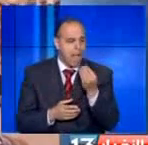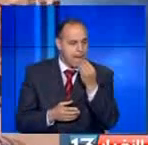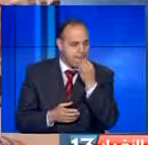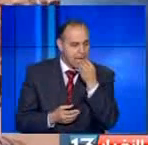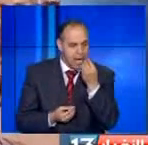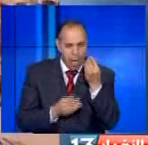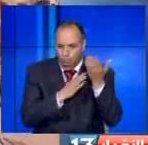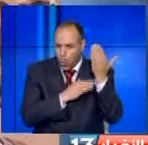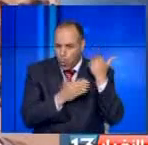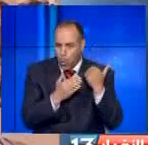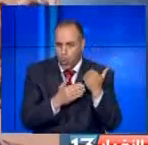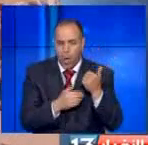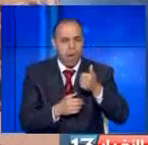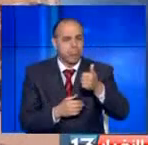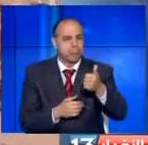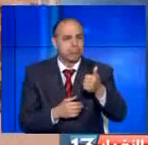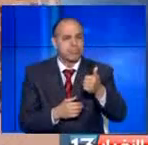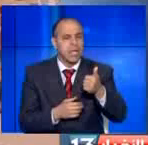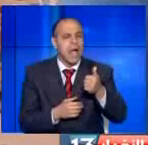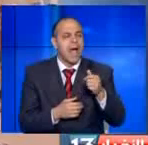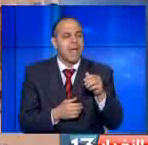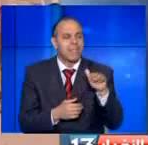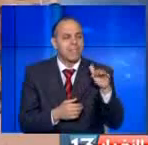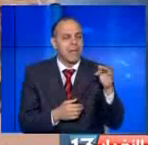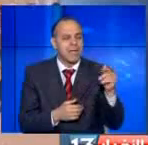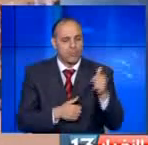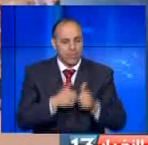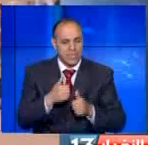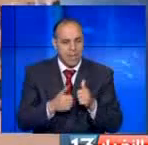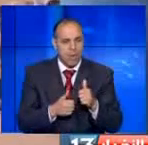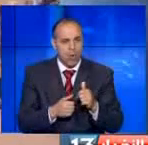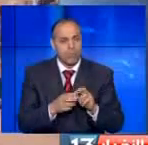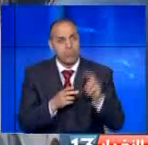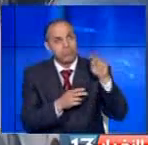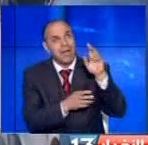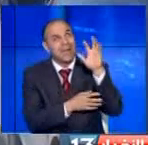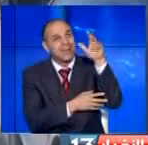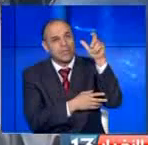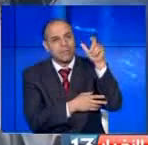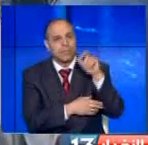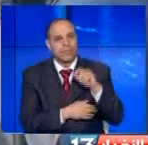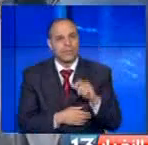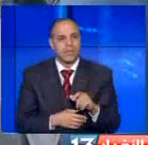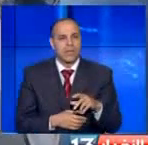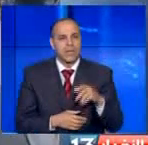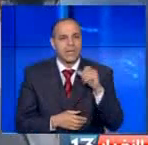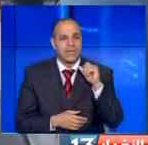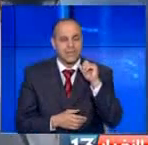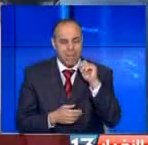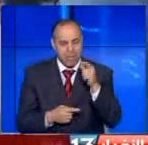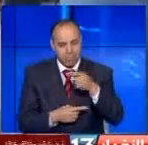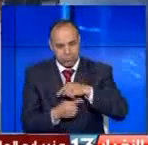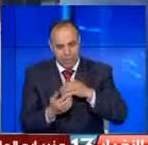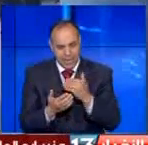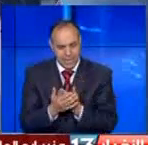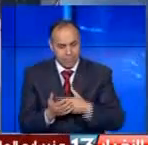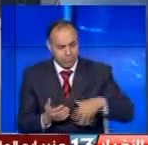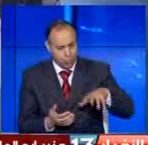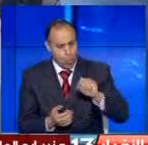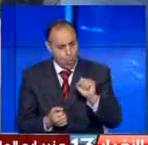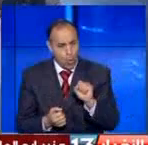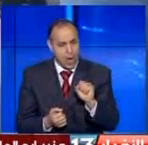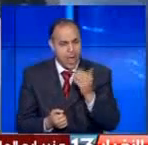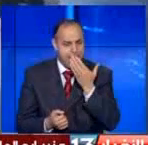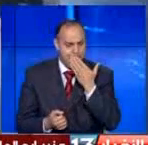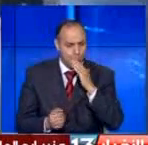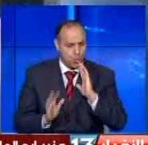الشعبية اللي تميز جهة تمغزة، كذلك هنالك مسابقة في تسلق النخيل. الاقتصاد من دورة اقتصادية متاع المنطقة،